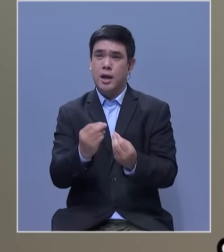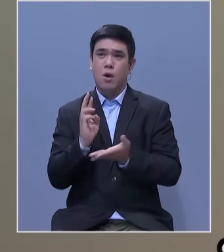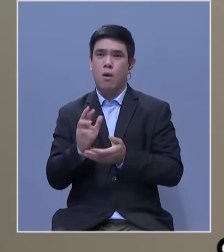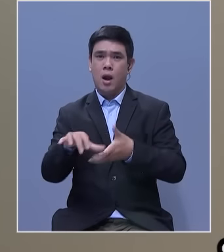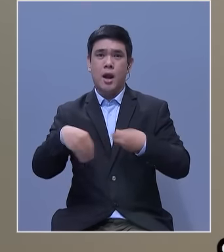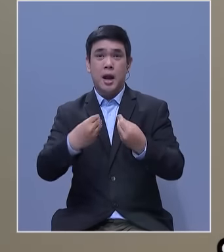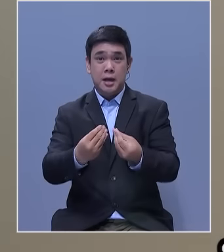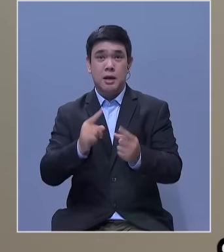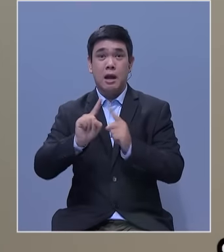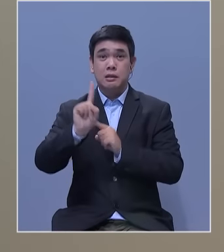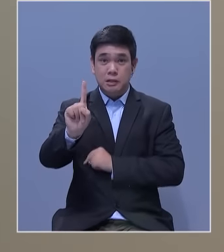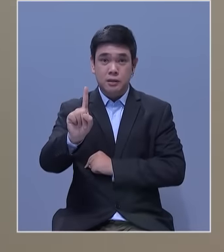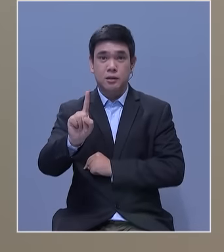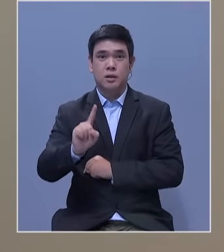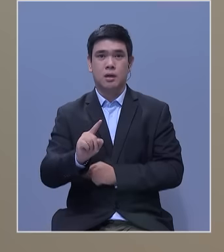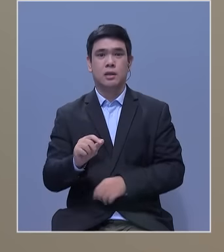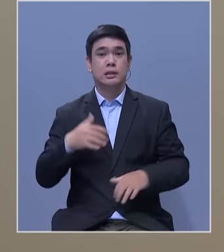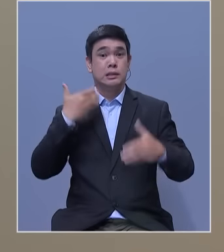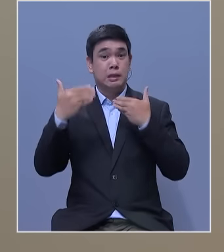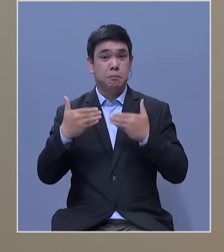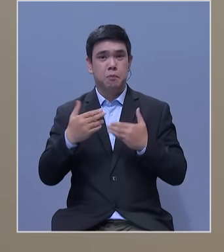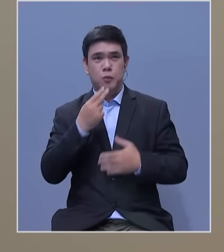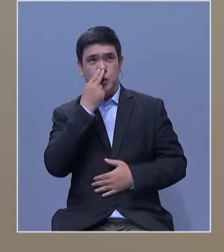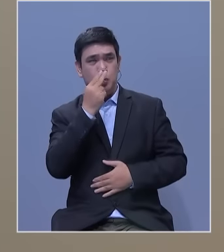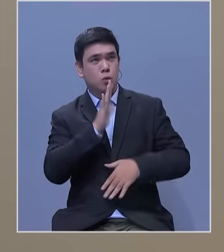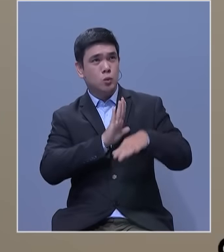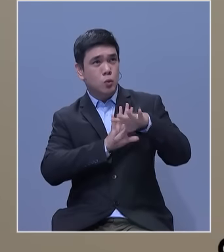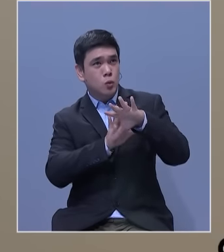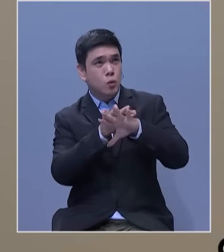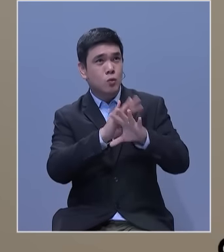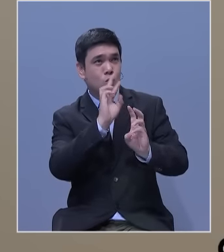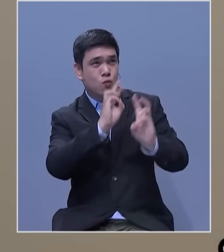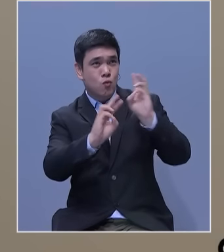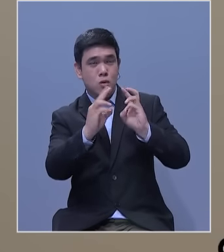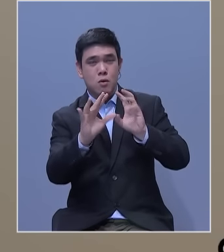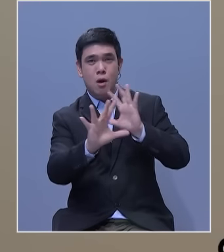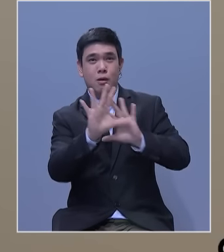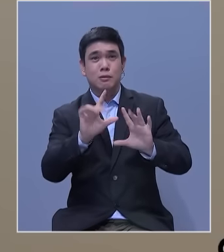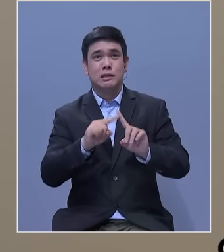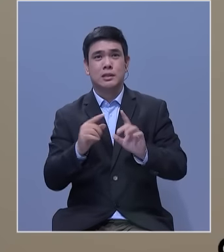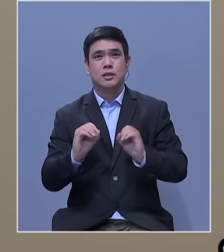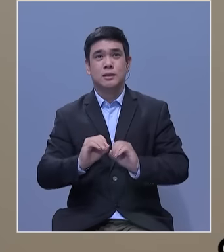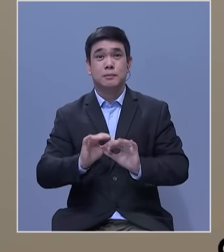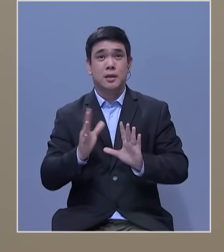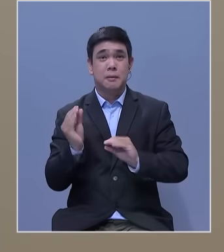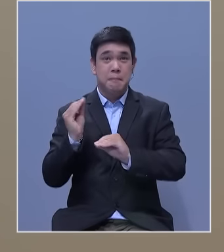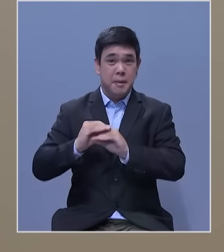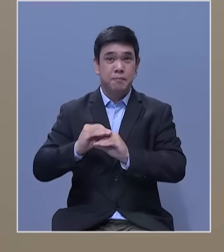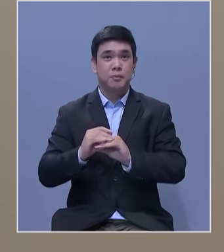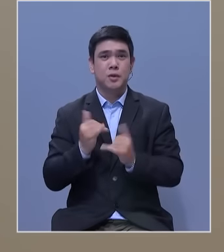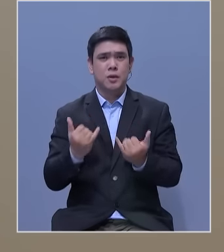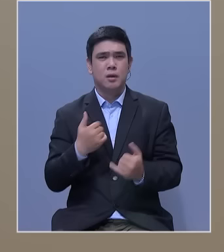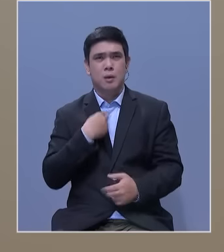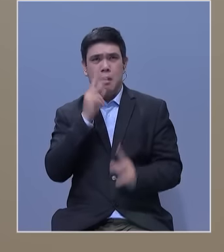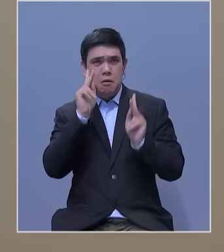ควันไฟป่าครั้งที่1ในงานท่านจะได้สัมผัสกับหมอกควันไฟป่าคละคลุ้งทั่วเมืองอย่างที่ท่าน